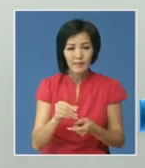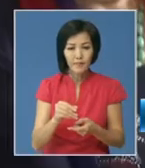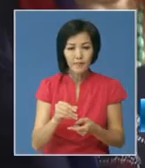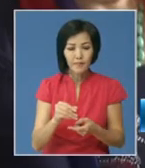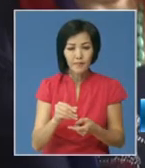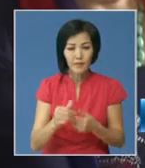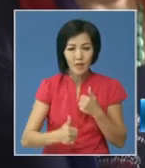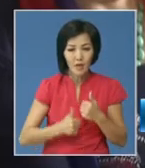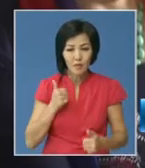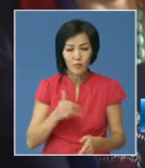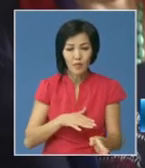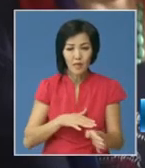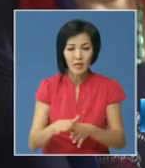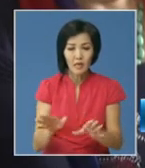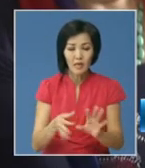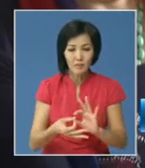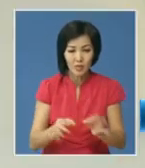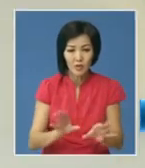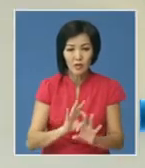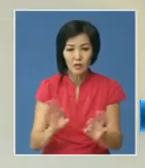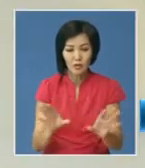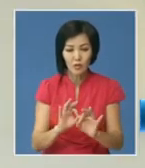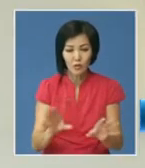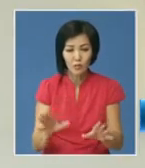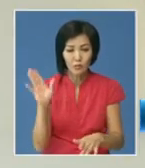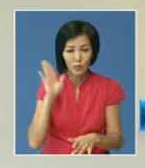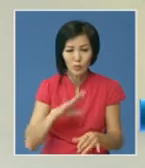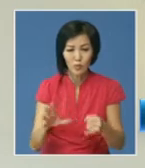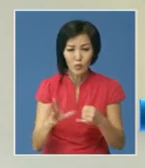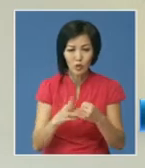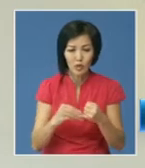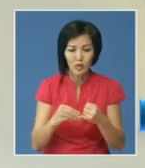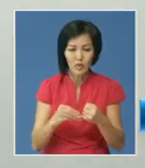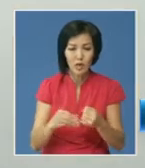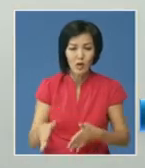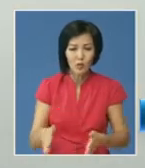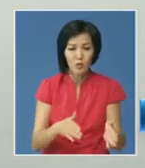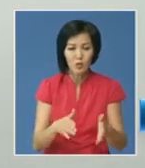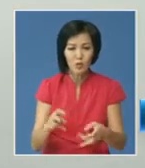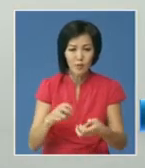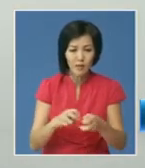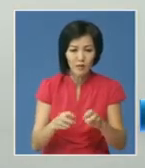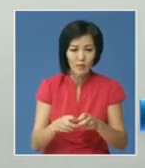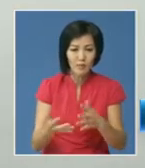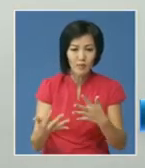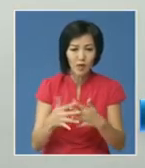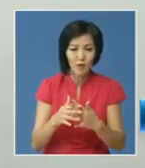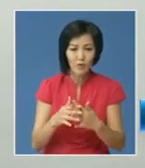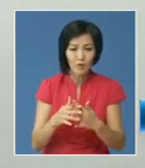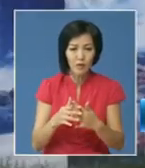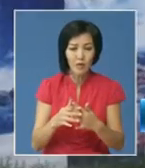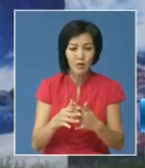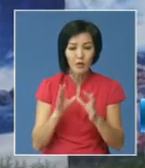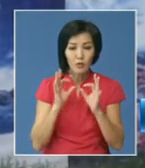абыроймен атқарып, бәріне түсіндіріп, сонымен су мәселесі, жер мәселесі, құдай ма, жол мәселесі, мына ауылда бәрін дұрыс